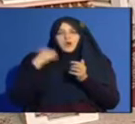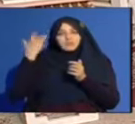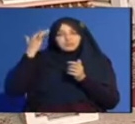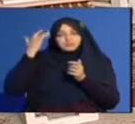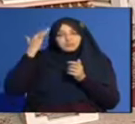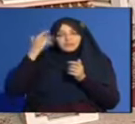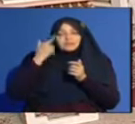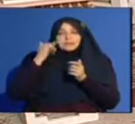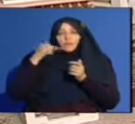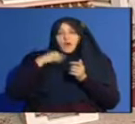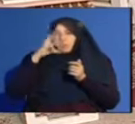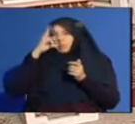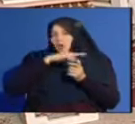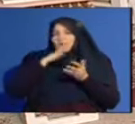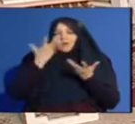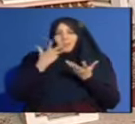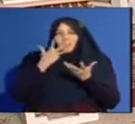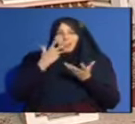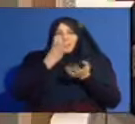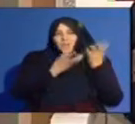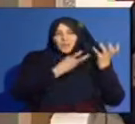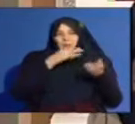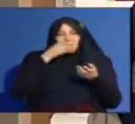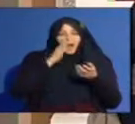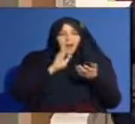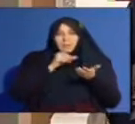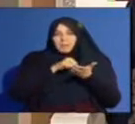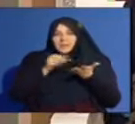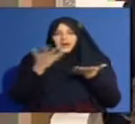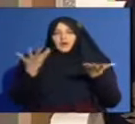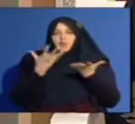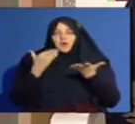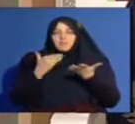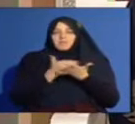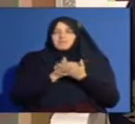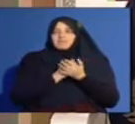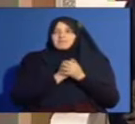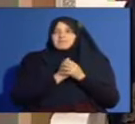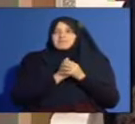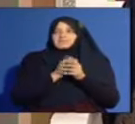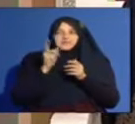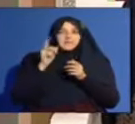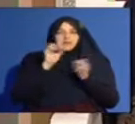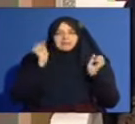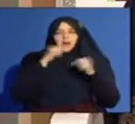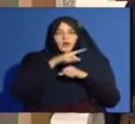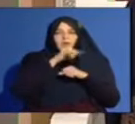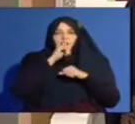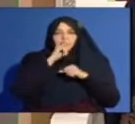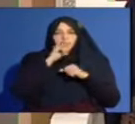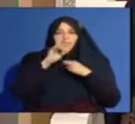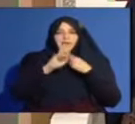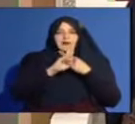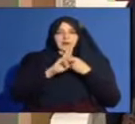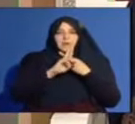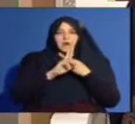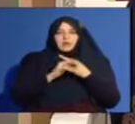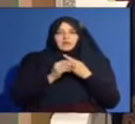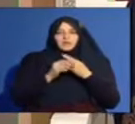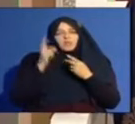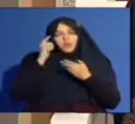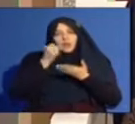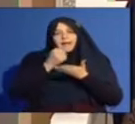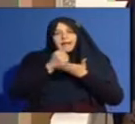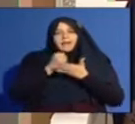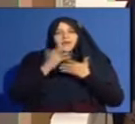هناك. زكية تابعي البرنامج وراح تسمعي الاجراءات اللي راح دكتور سعيد بوزري تفضل بها باش ربما يساعدوك